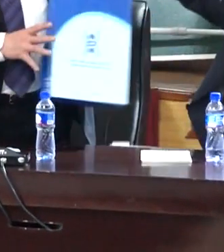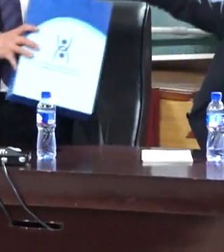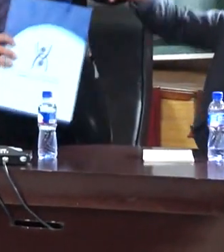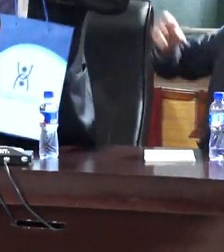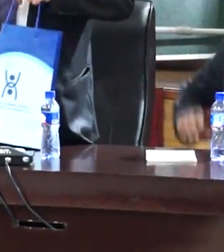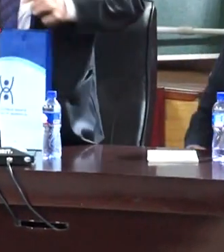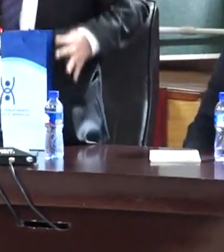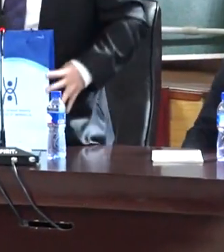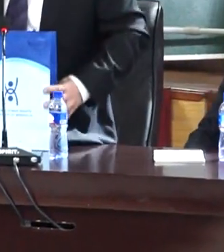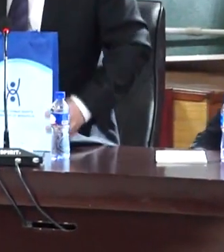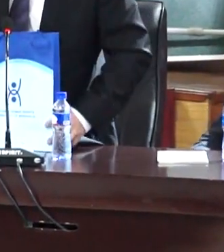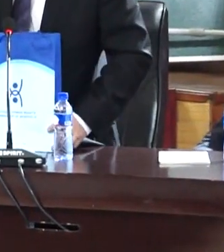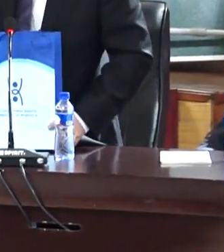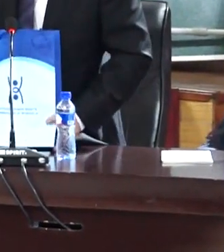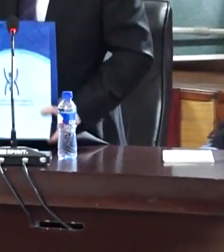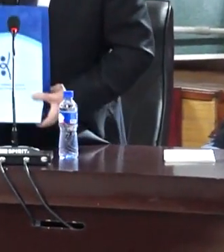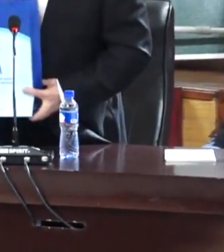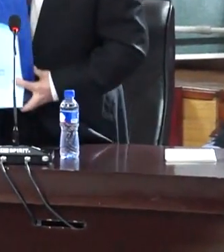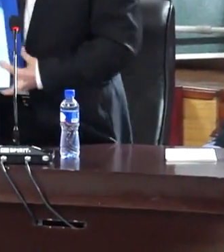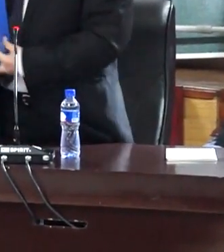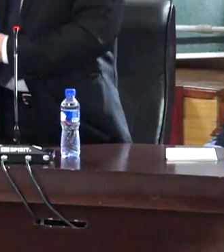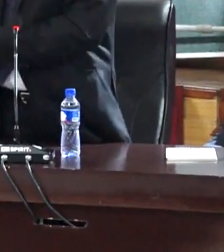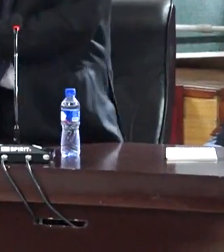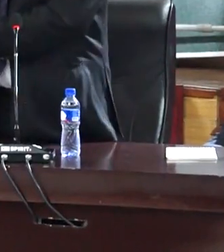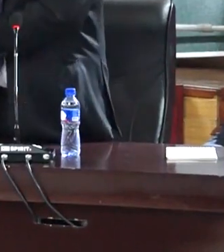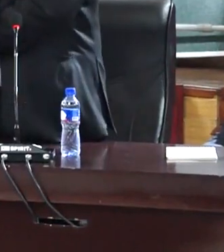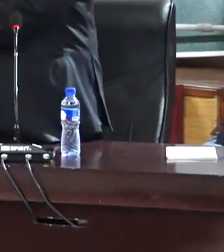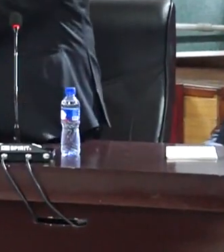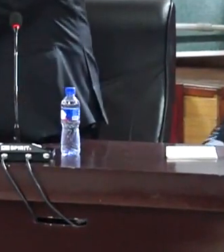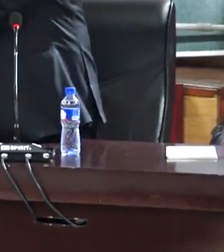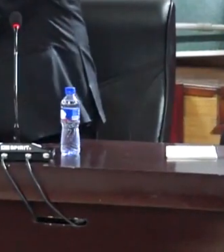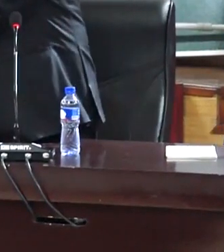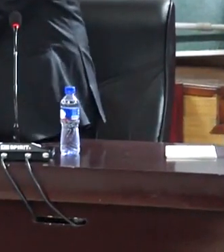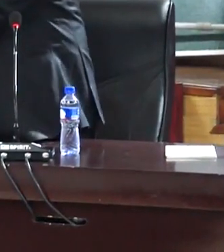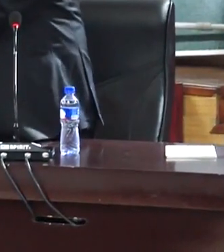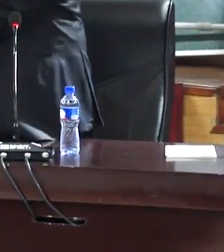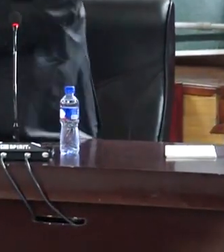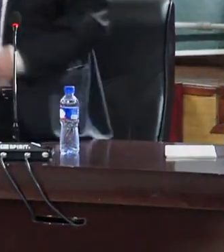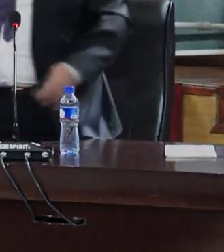бүтээлээс үйл гашаа хэрэгжүүлж өгсөн. Thank you.